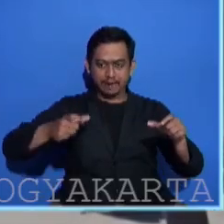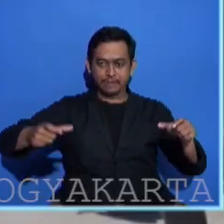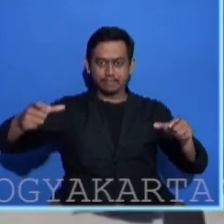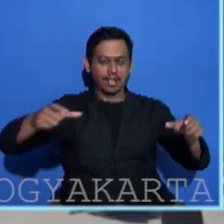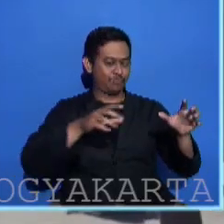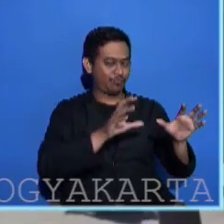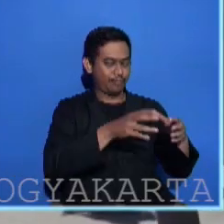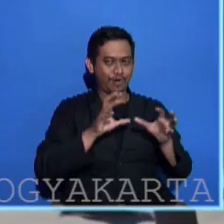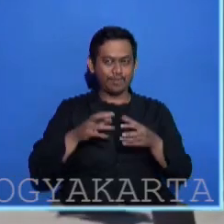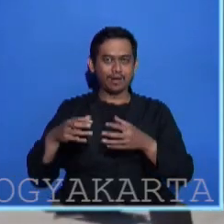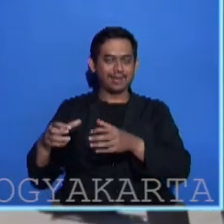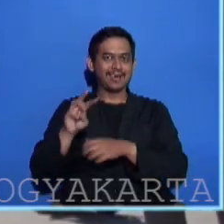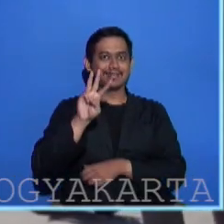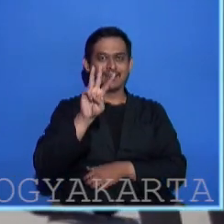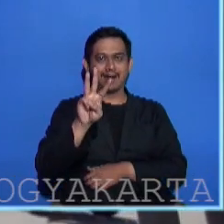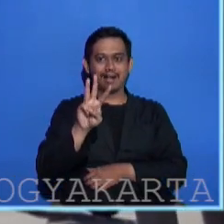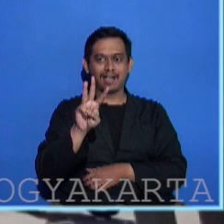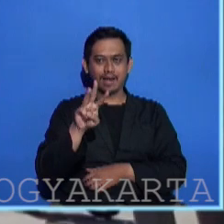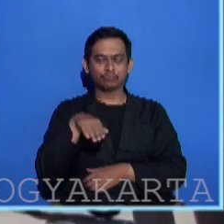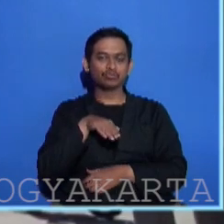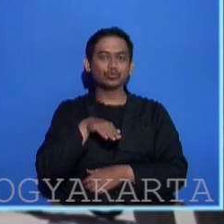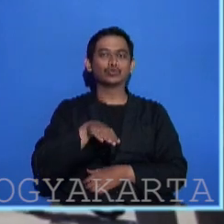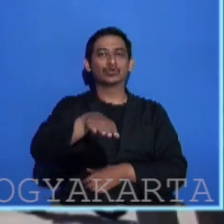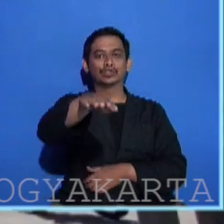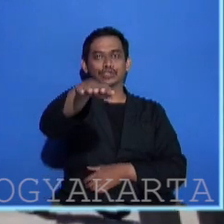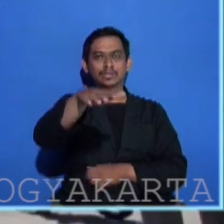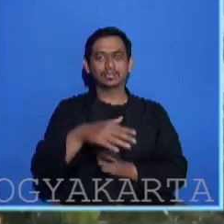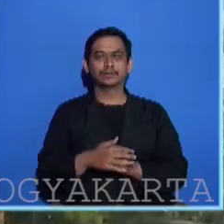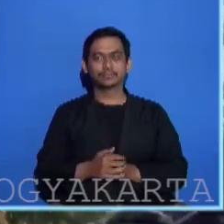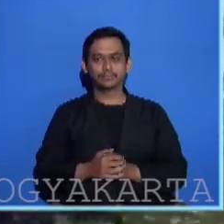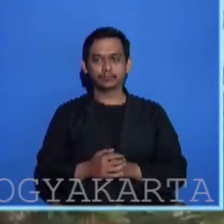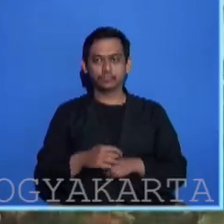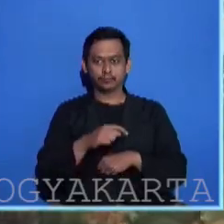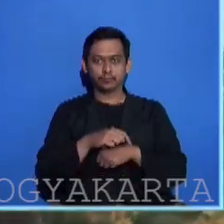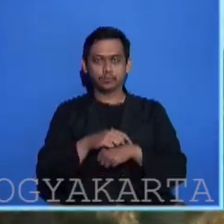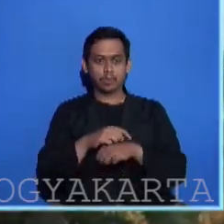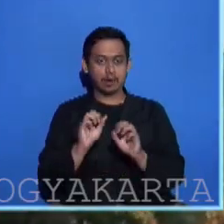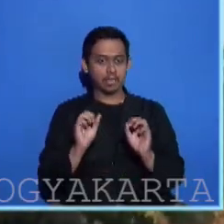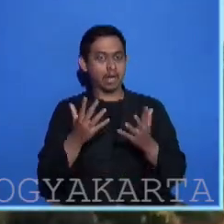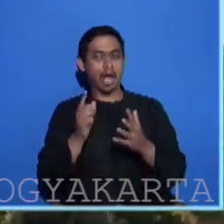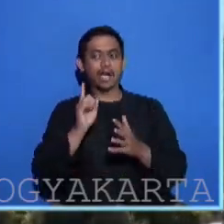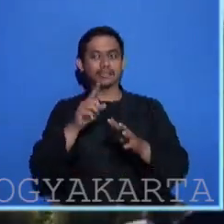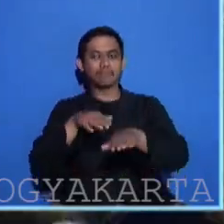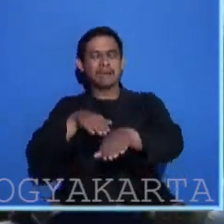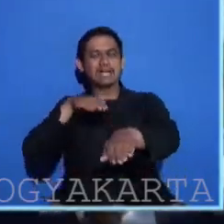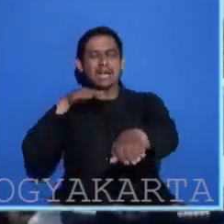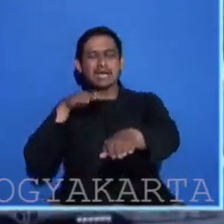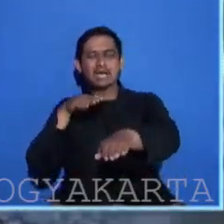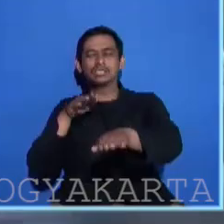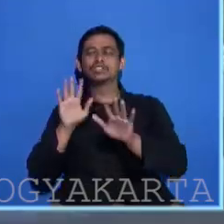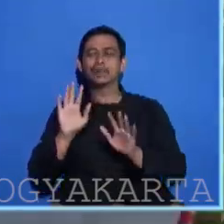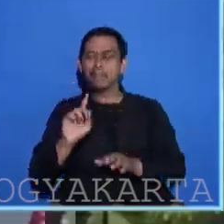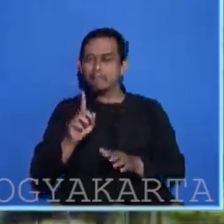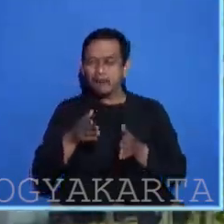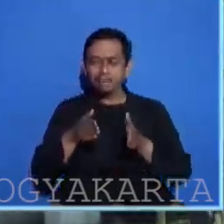penerapan rekayasa one way akan diberlakukan hanya ketika terjadi penumpukan kendaraan dengan adanya rekayasa lalu lintas ini